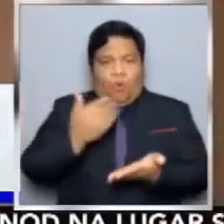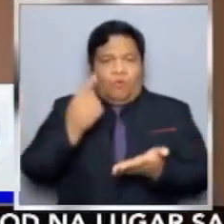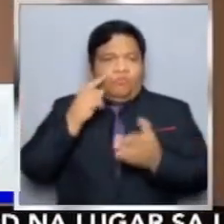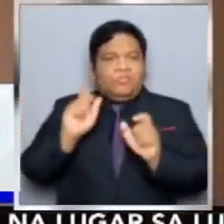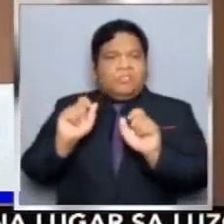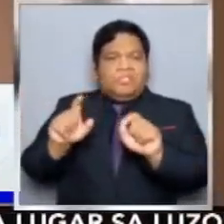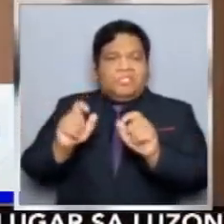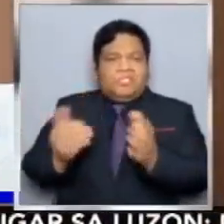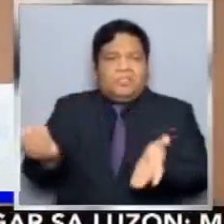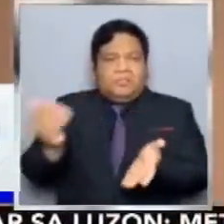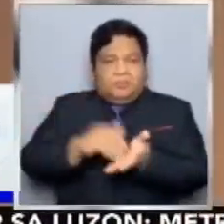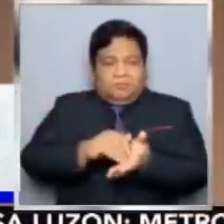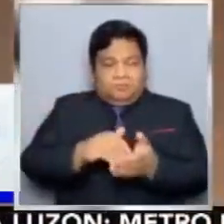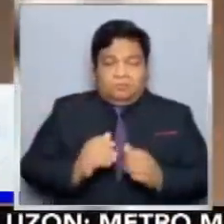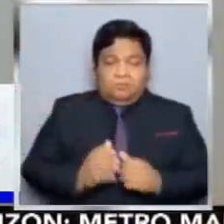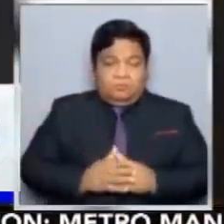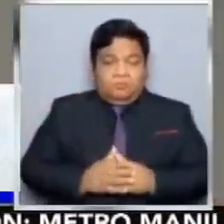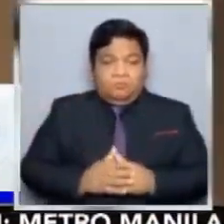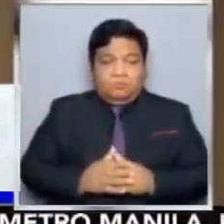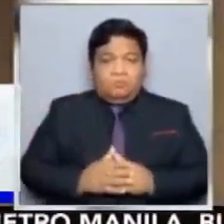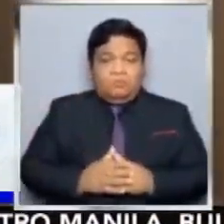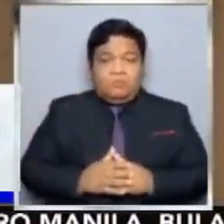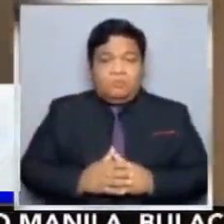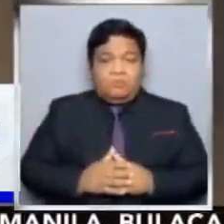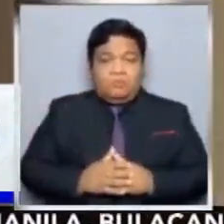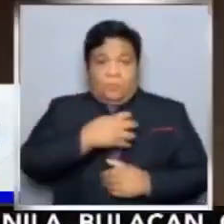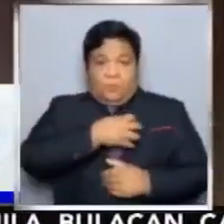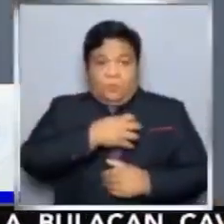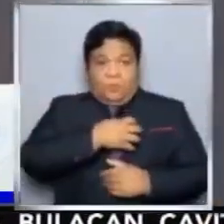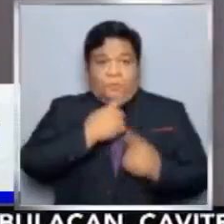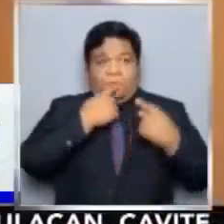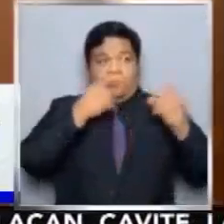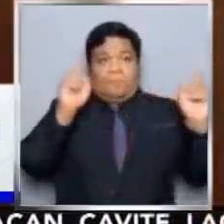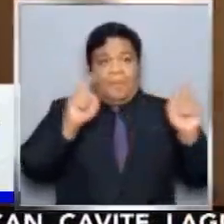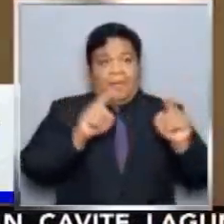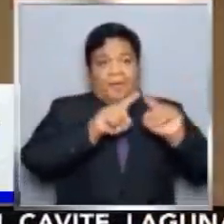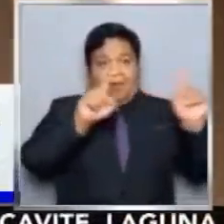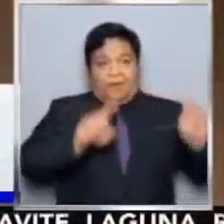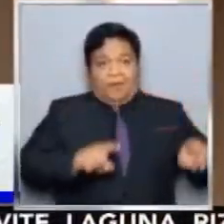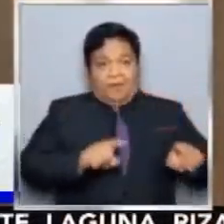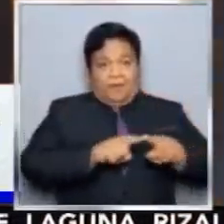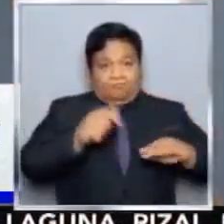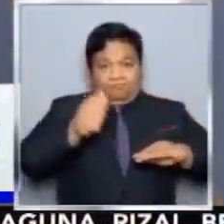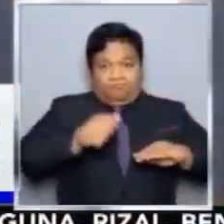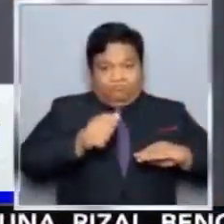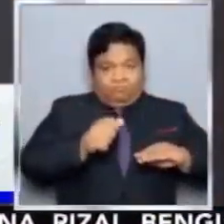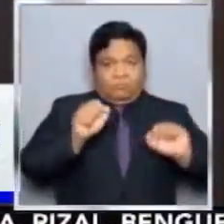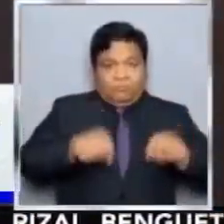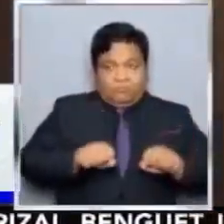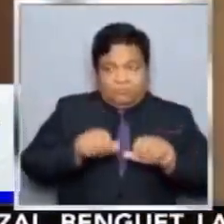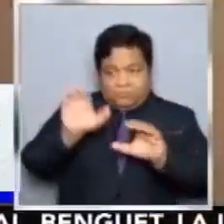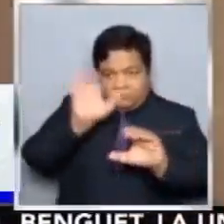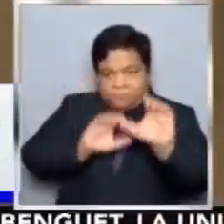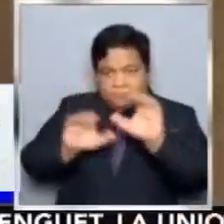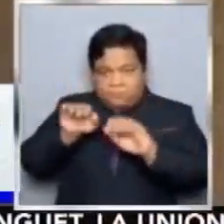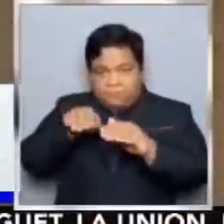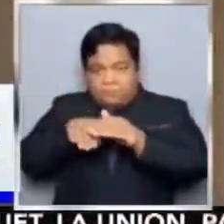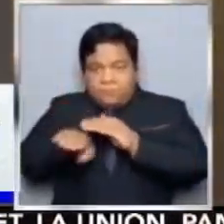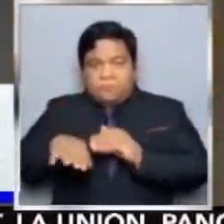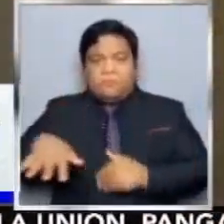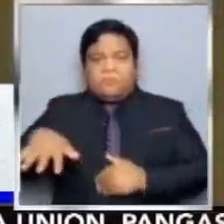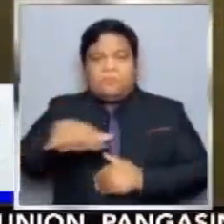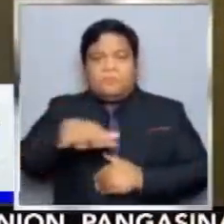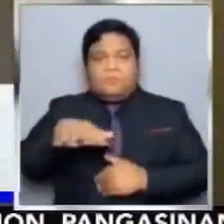Nang makakuha na ang pulisya ng search warrant, sinalaki na ng RSOU at FDA ang target area sa Barangay Patag, Opol.